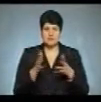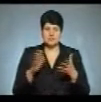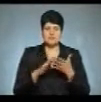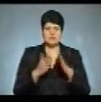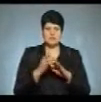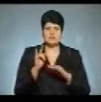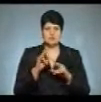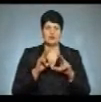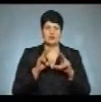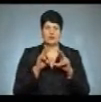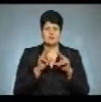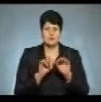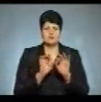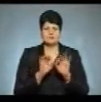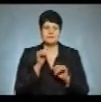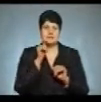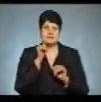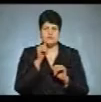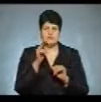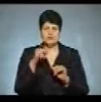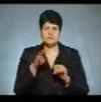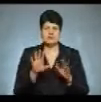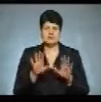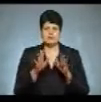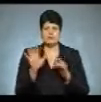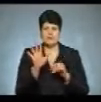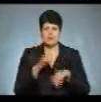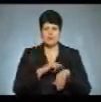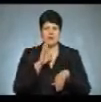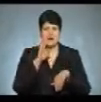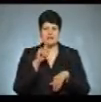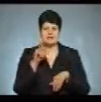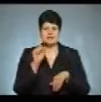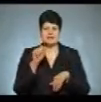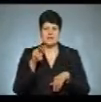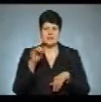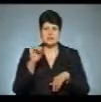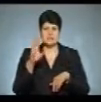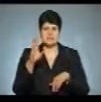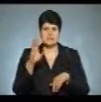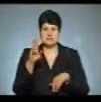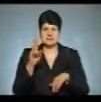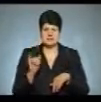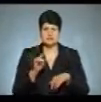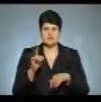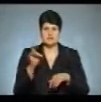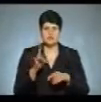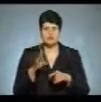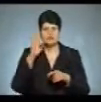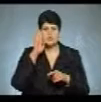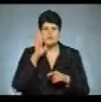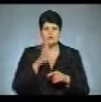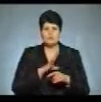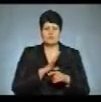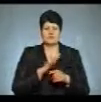прокоментувати завтра. ДТП сталося близько 5-ї години ранку у селі Залісті Зборівського району. Чоловік, який був за кермом